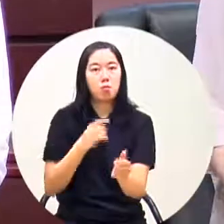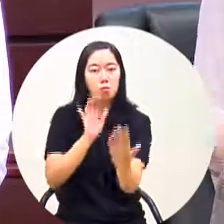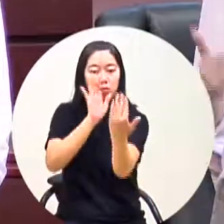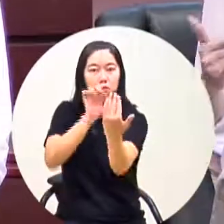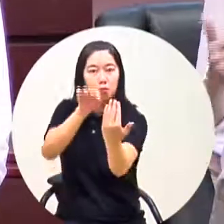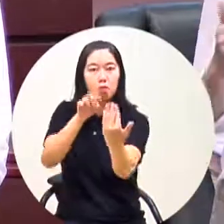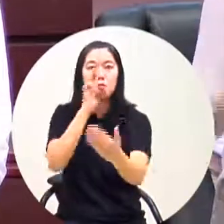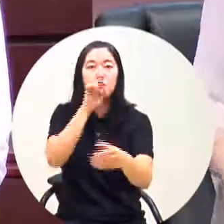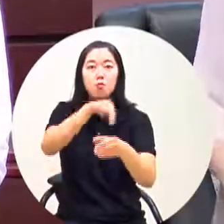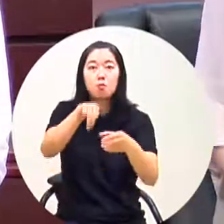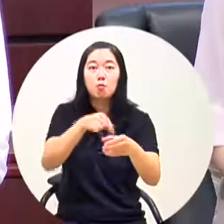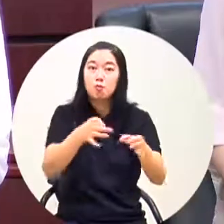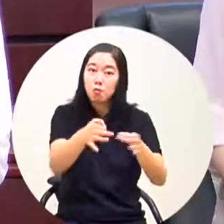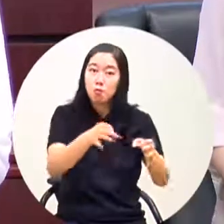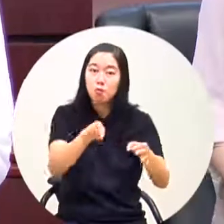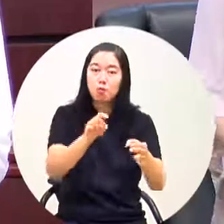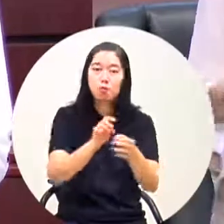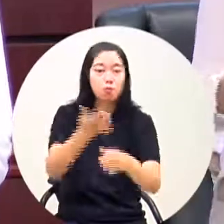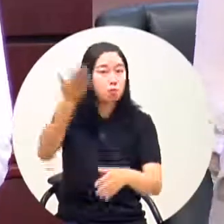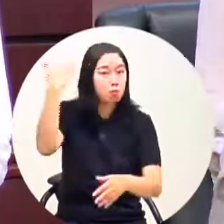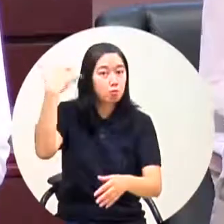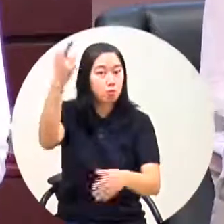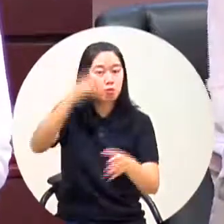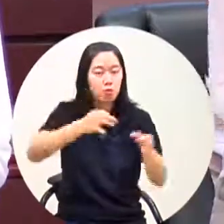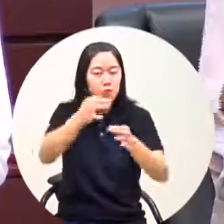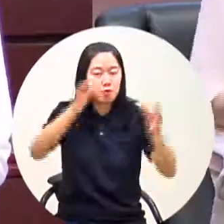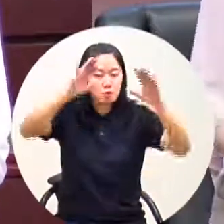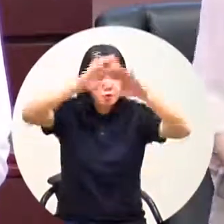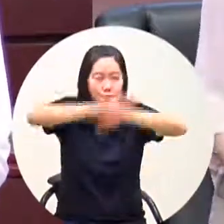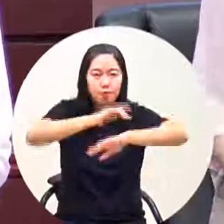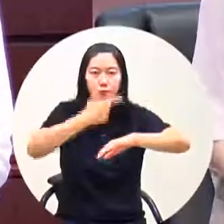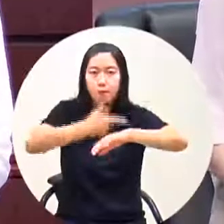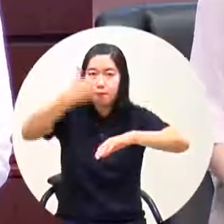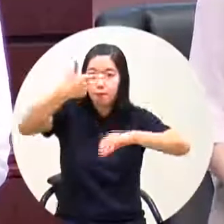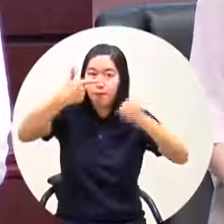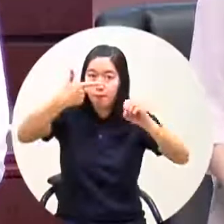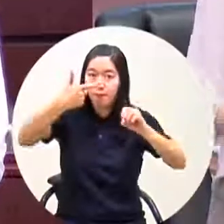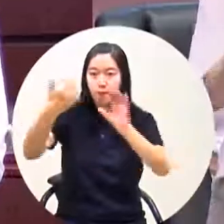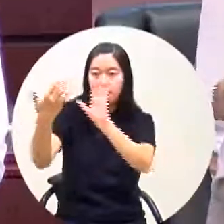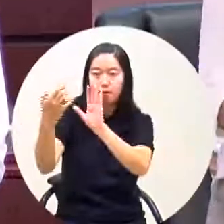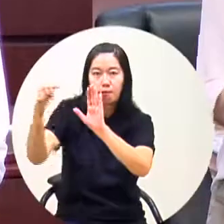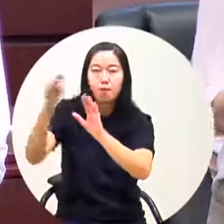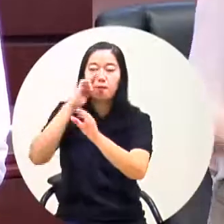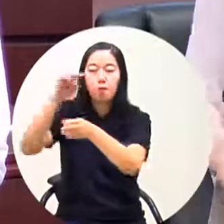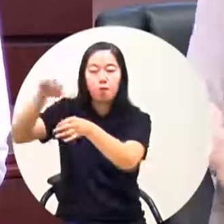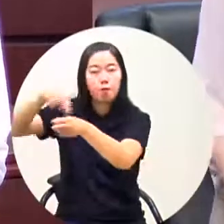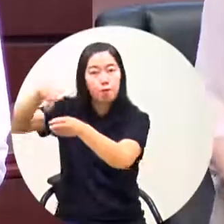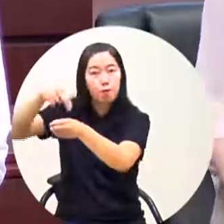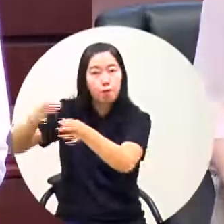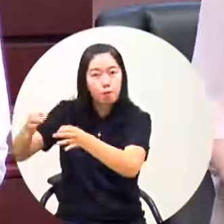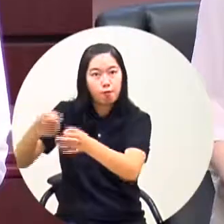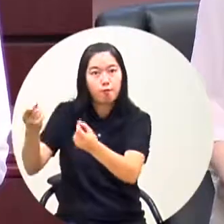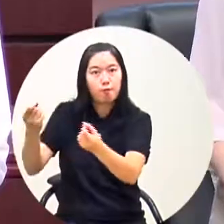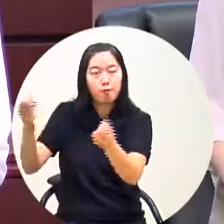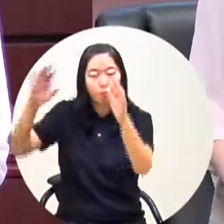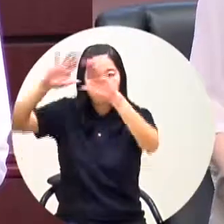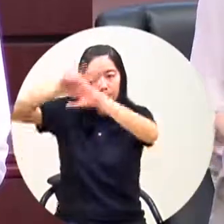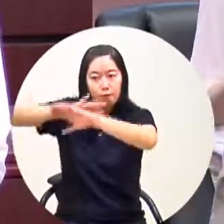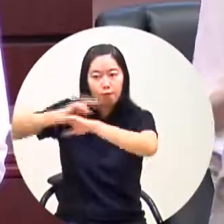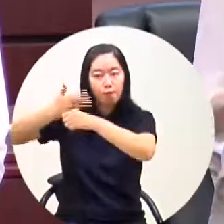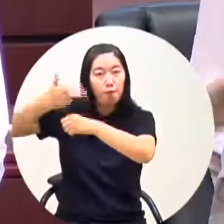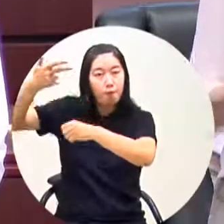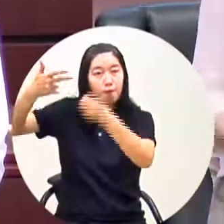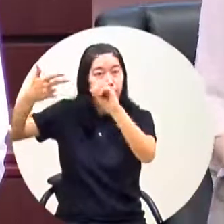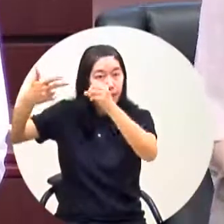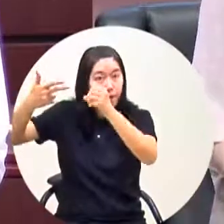馆，以前营业到六点，我住家对面也一间咖啡馆，以前营业到七点。